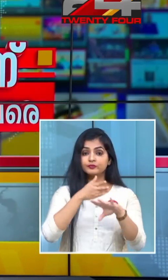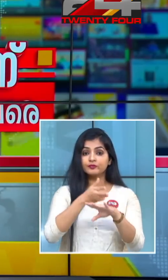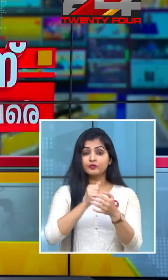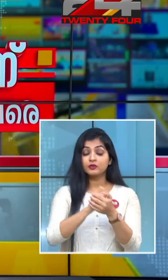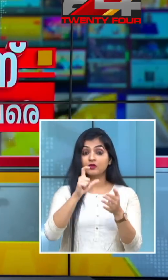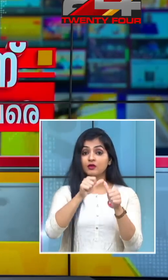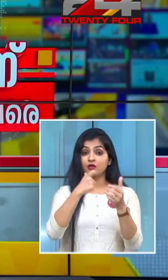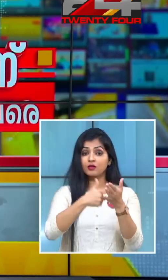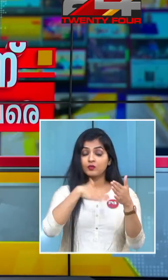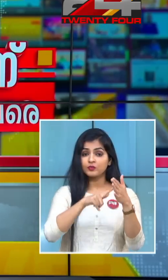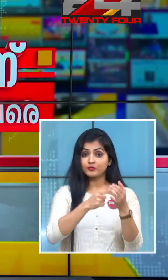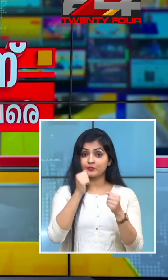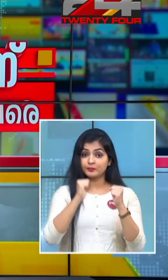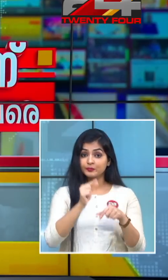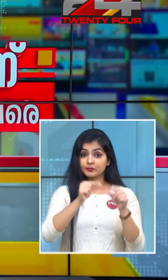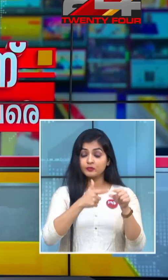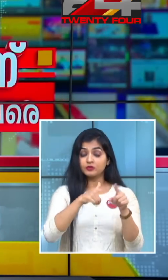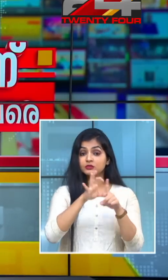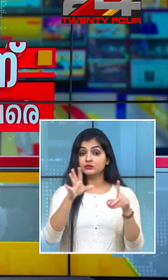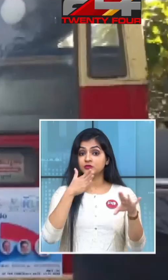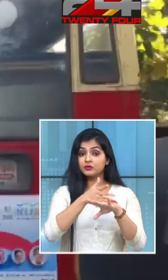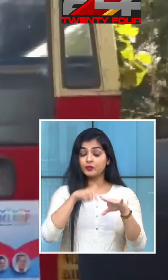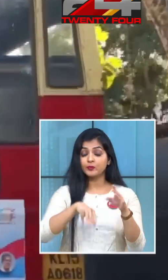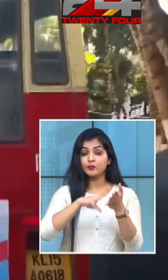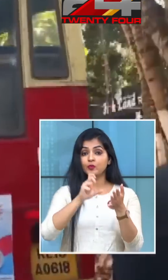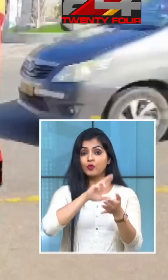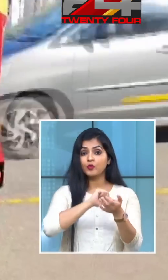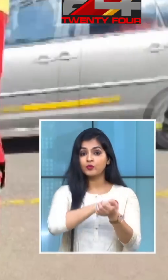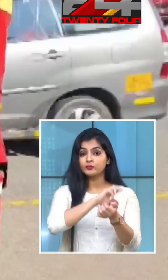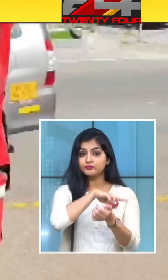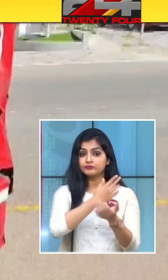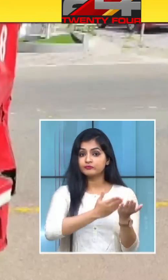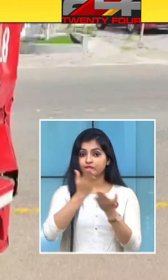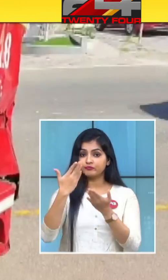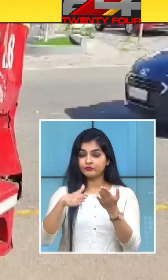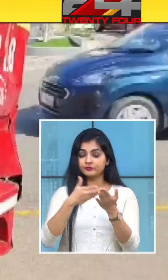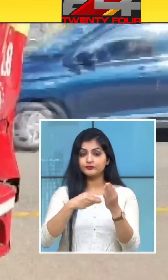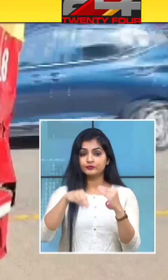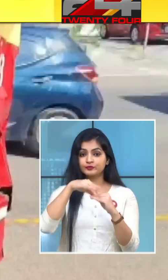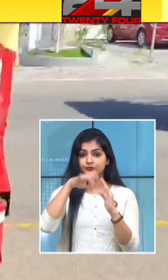പരിക്കുകളോടെ വെഞ്ഞാറമൂട് മെഡിക്കൽ കോളേജ് ആശുപത്രിയിൽ പ്രവേശിപ്പിച്ചു. ചടയമംഗലം മുരുക്കാമണ്ണിലാണ് അപകടം.